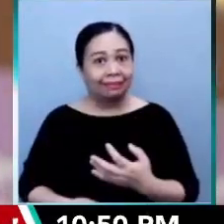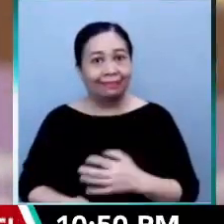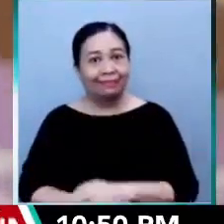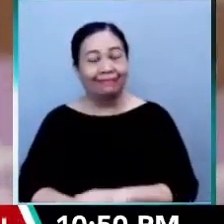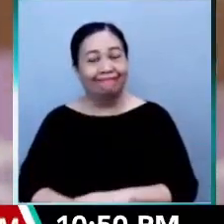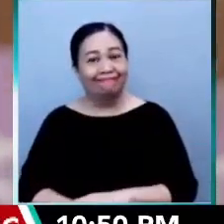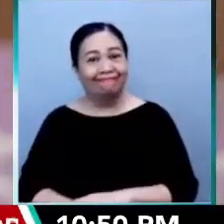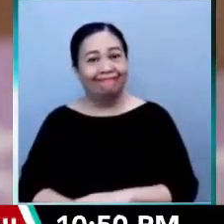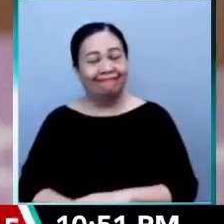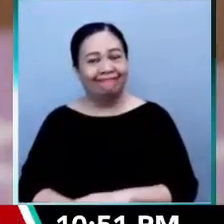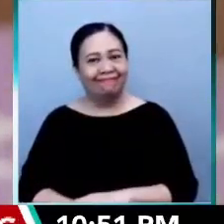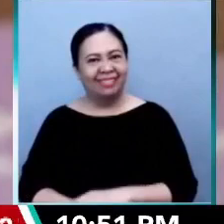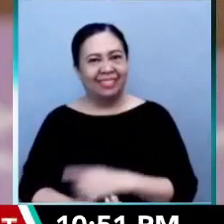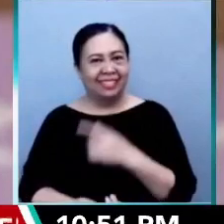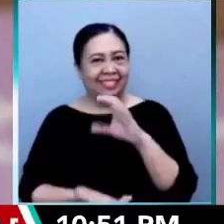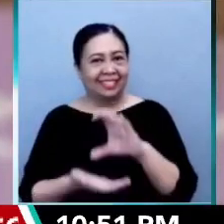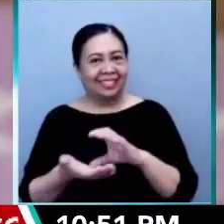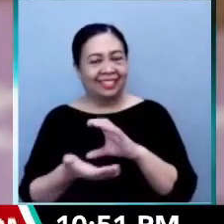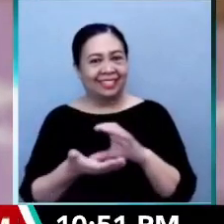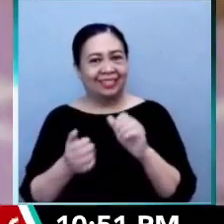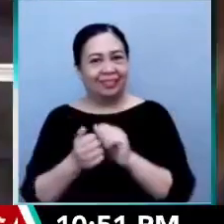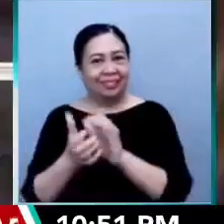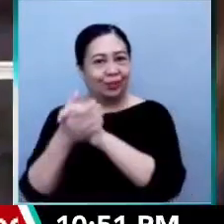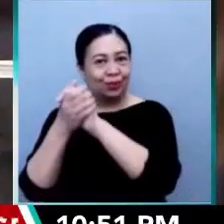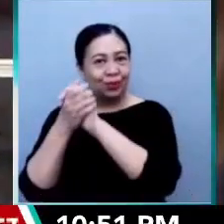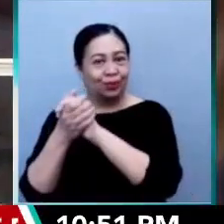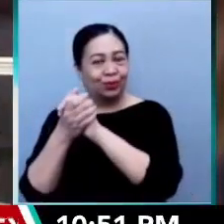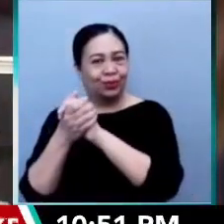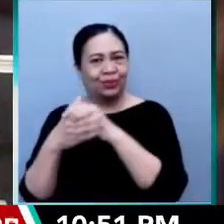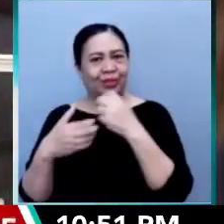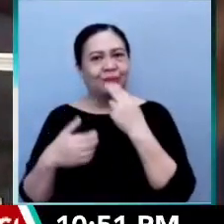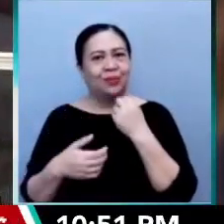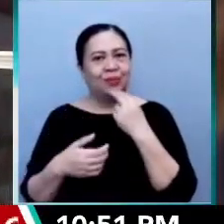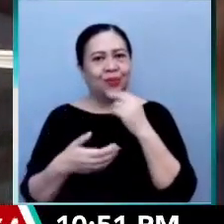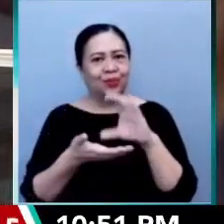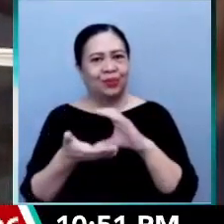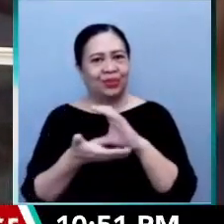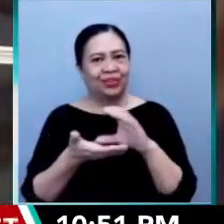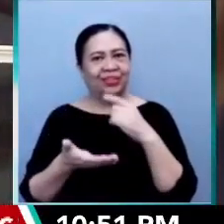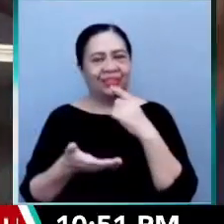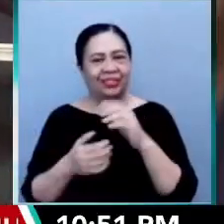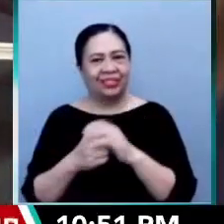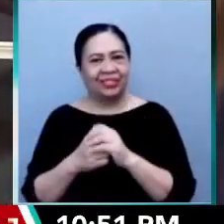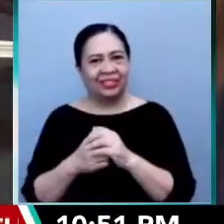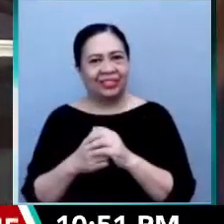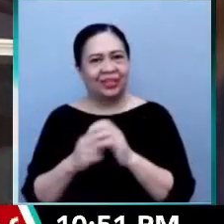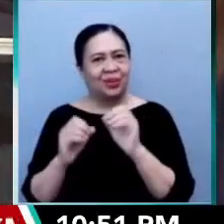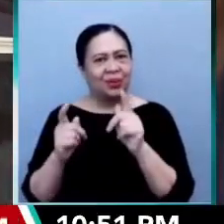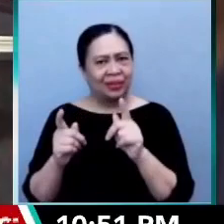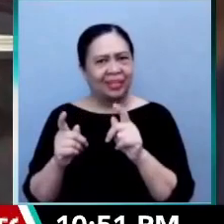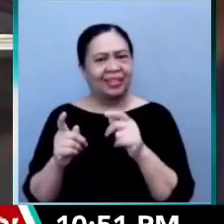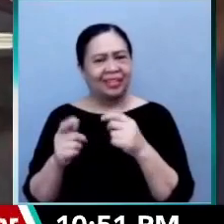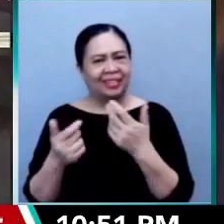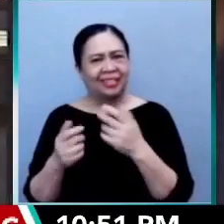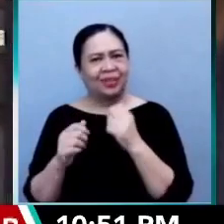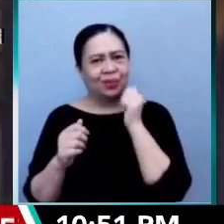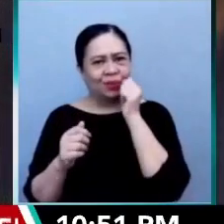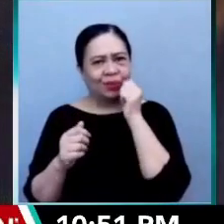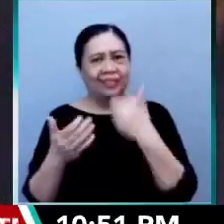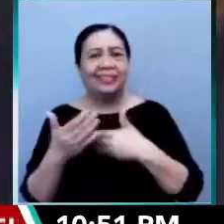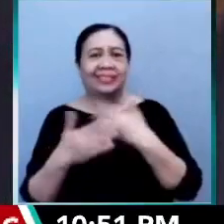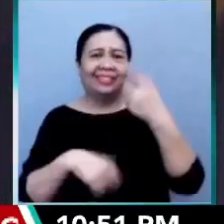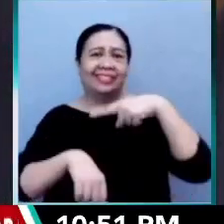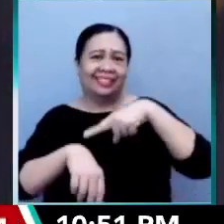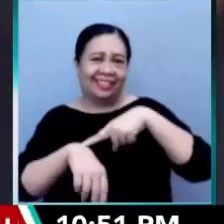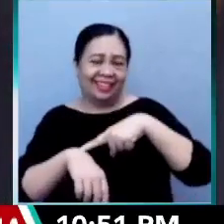Maliban kasi sa cake na may congratulations, ay may cute cake din na nagsasabing, "It's okay, honey. There's always a next time." Kung